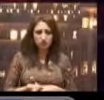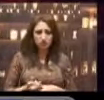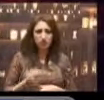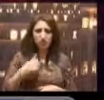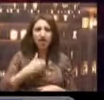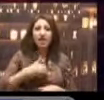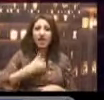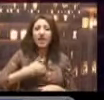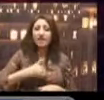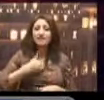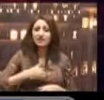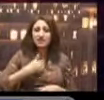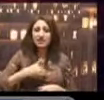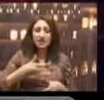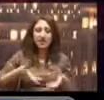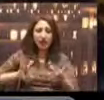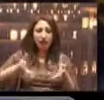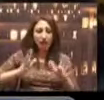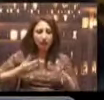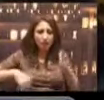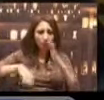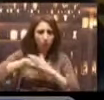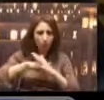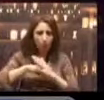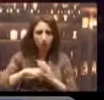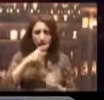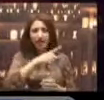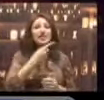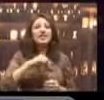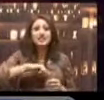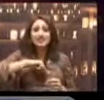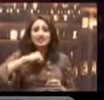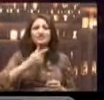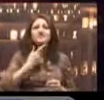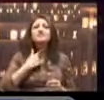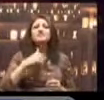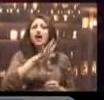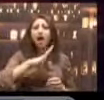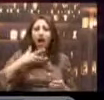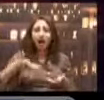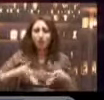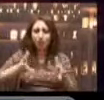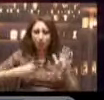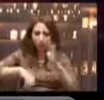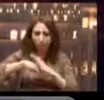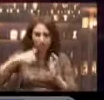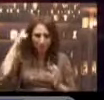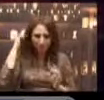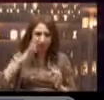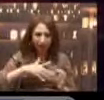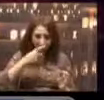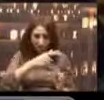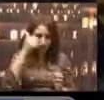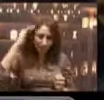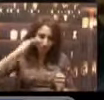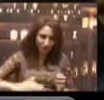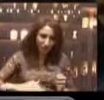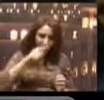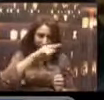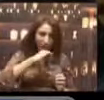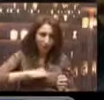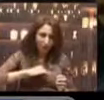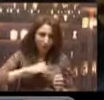نفسيه لعيب الكوره ده وطريقه حياه لعيب الكوره. انت كان نفسك تكمل في الكوره ساعتها؟ يعني ساعتها وانا صغير بس لا. بس لسه